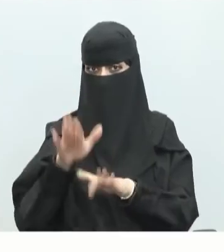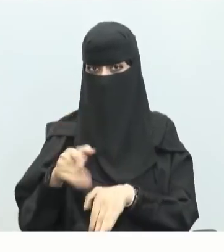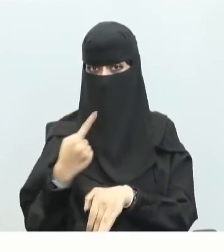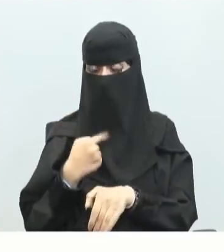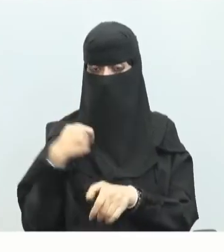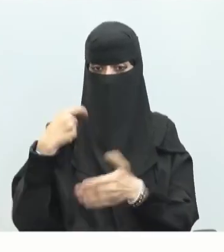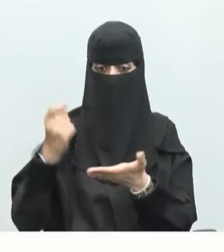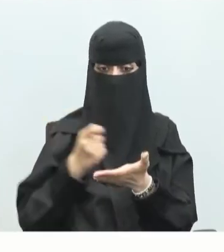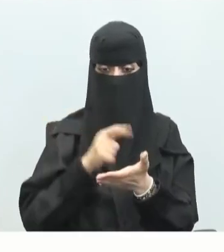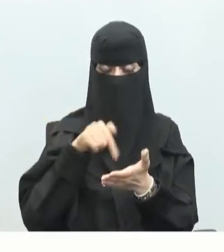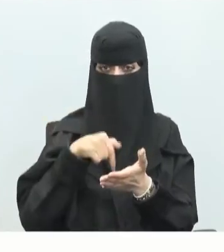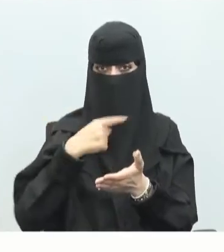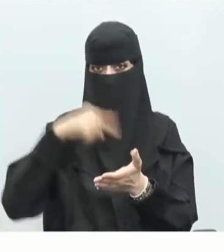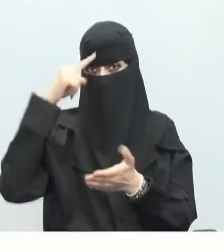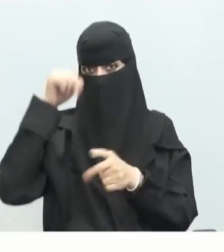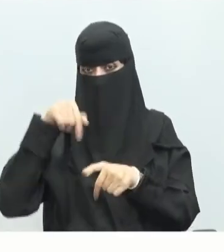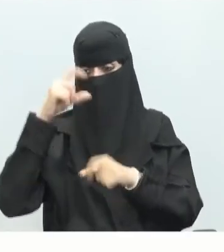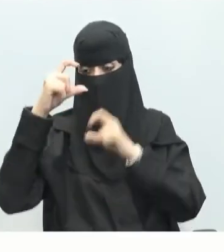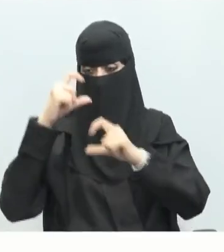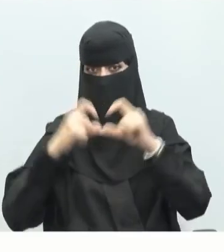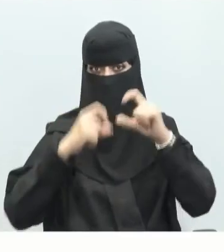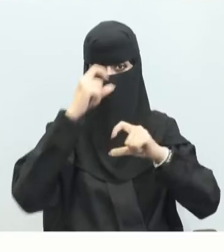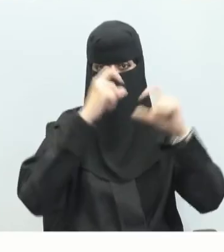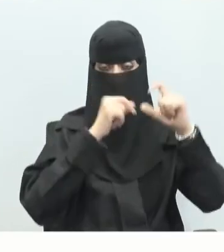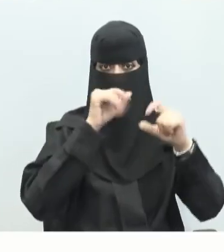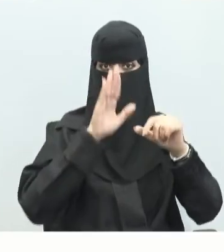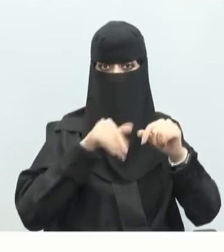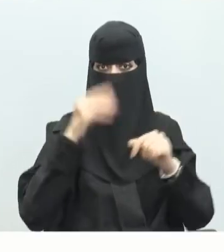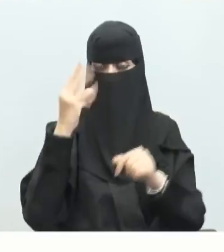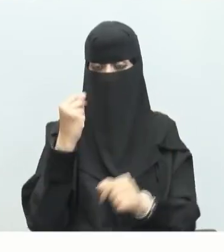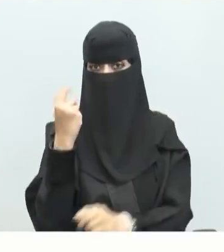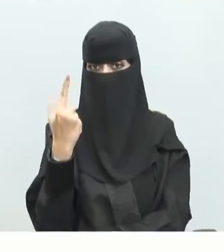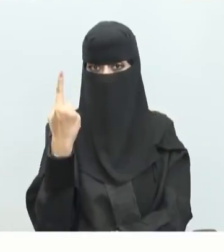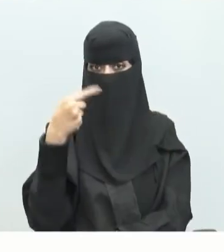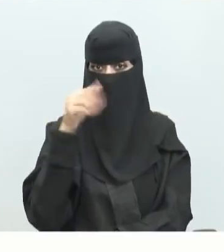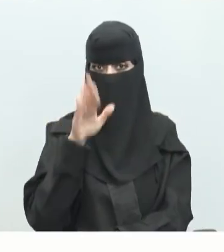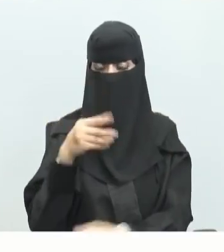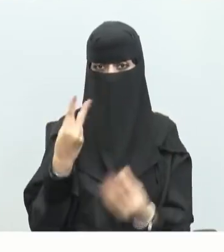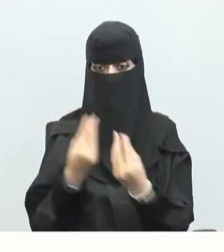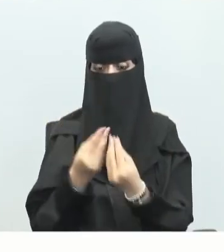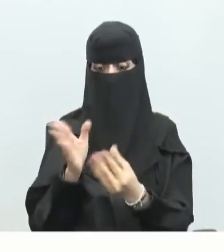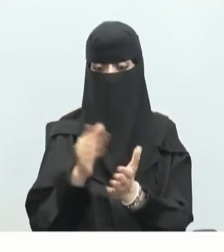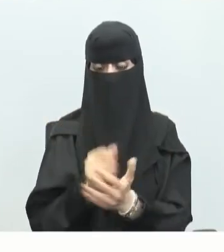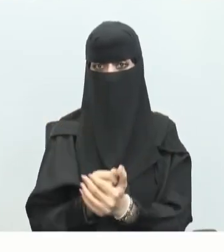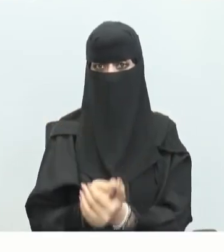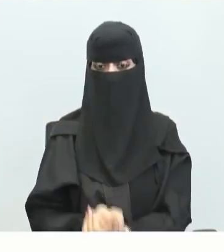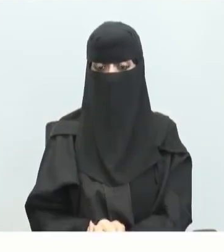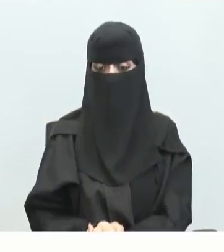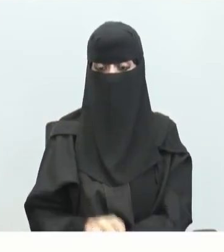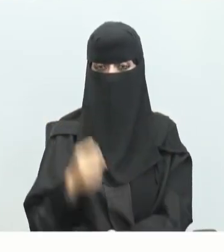ان نرسم او نمثل بقطع العد العدد 17 يلا مع بعض لديه هنا